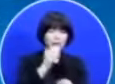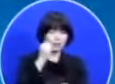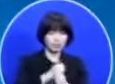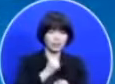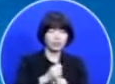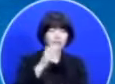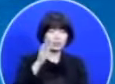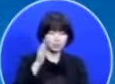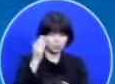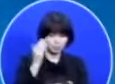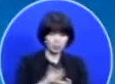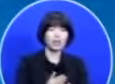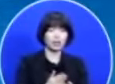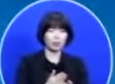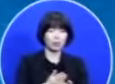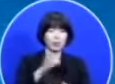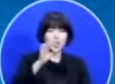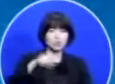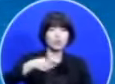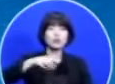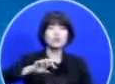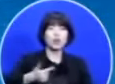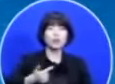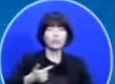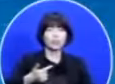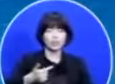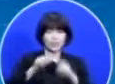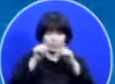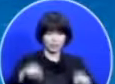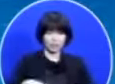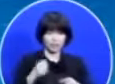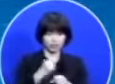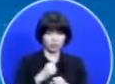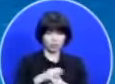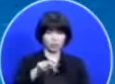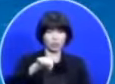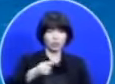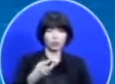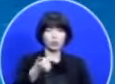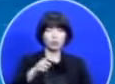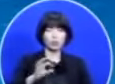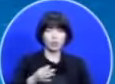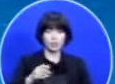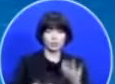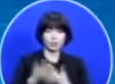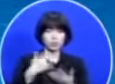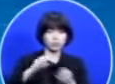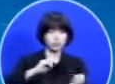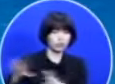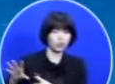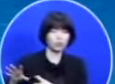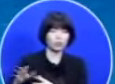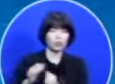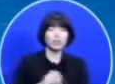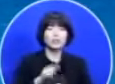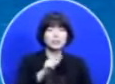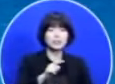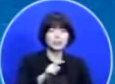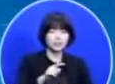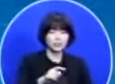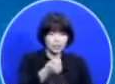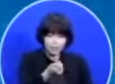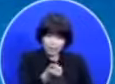원장의 썼습니다 그런데 그걸 교황이 불태워 버리고 성 프랜시스가 죽은 그 조그만 성당을 버전